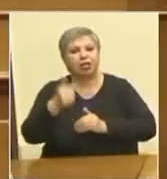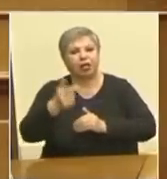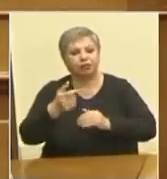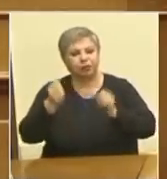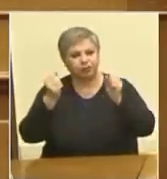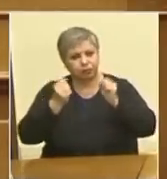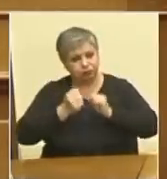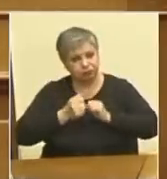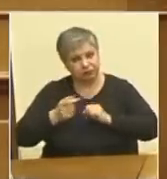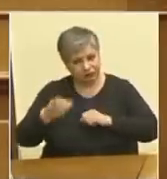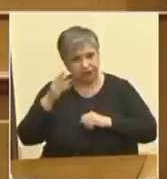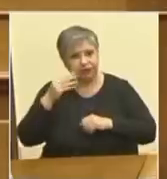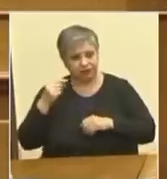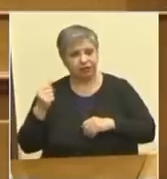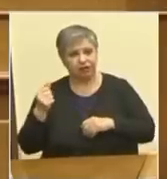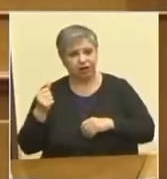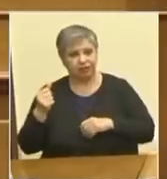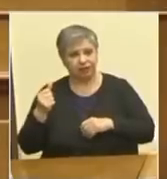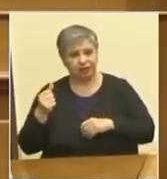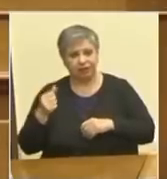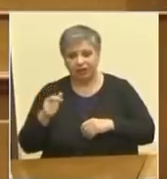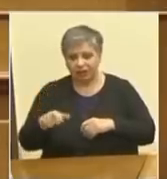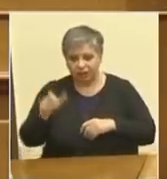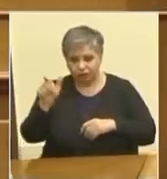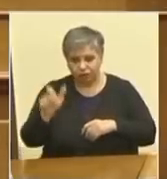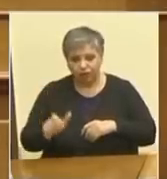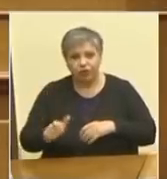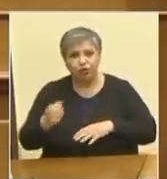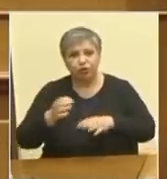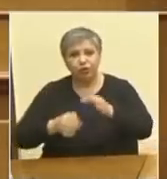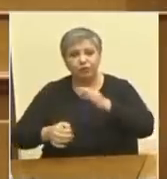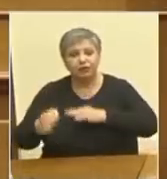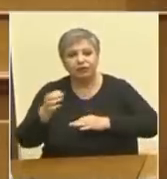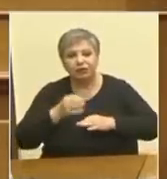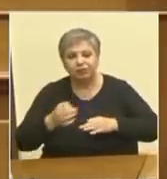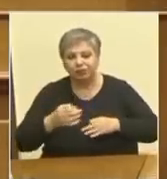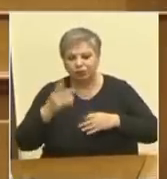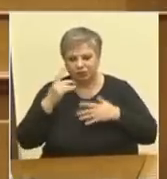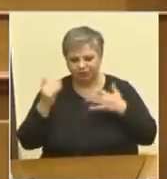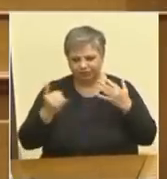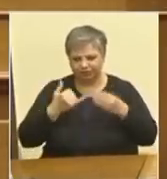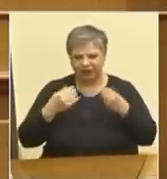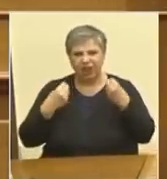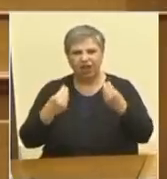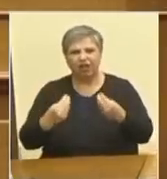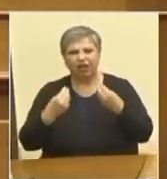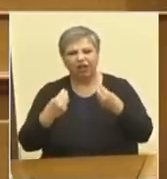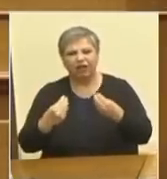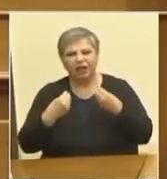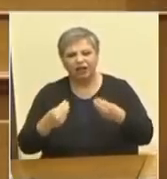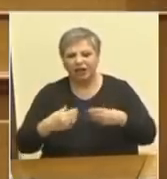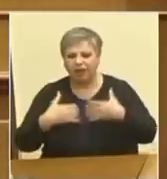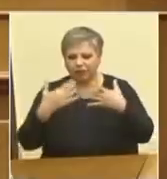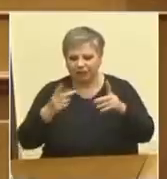ξεχνάτε? Εσείς δεν μας είπατε, κύριε Τσίπρα, ότι τότε είχατε αυταπάτες και μετά είδατε τα πράγματα